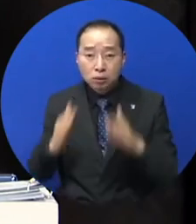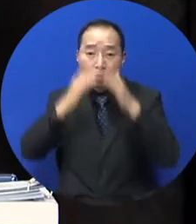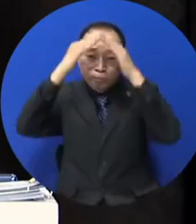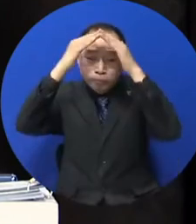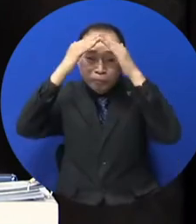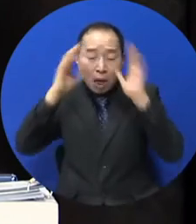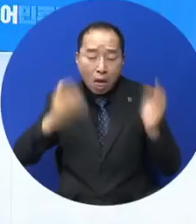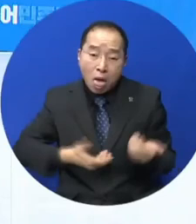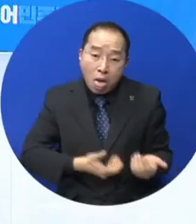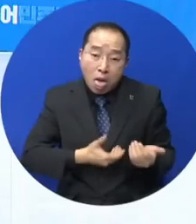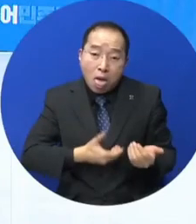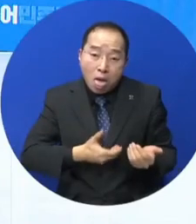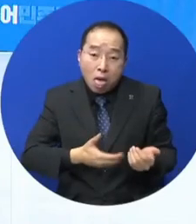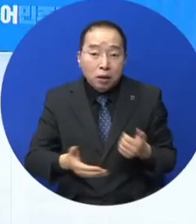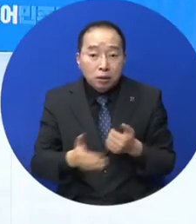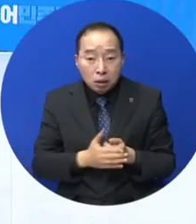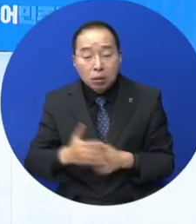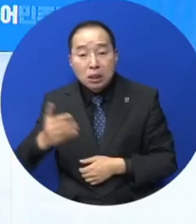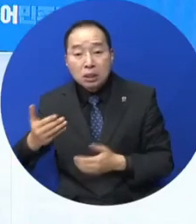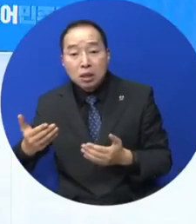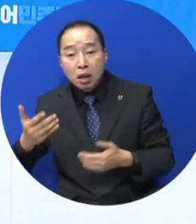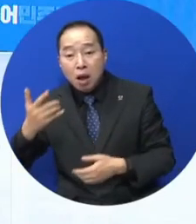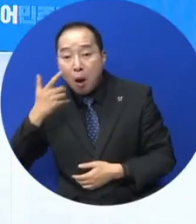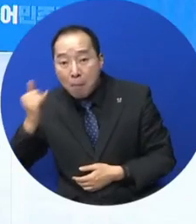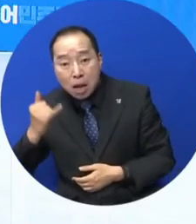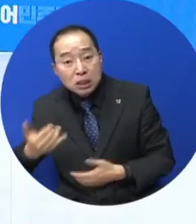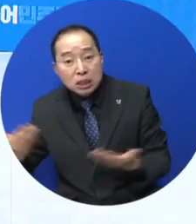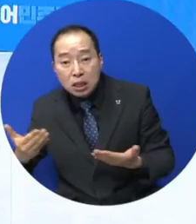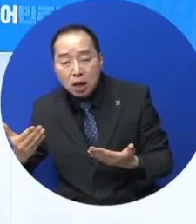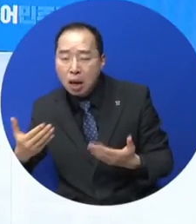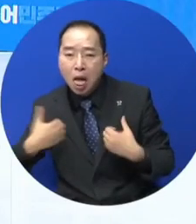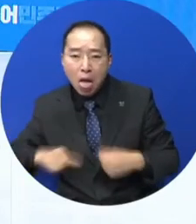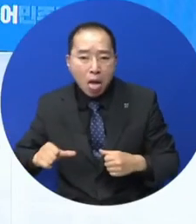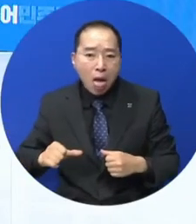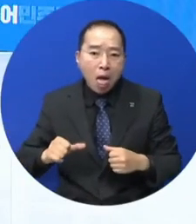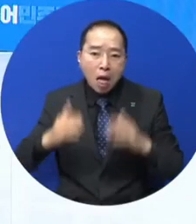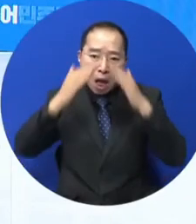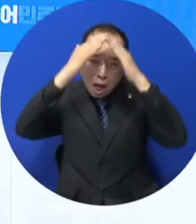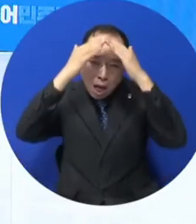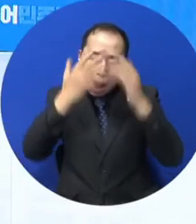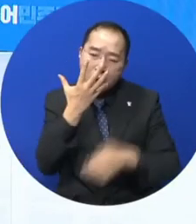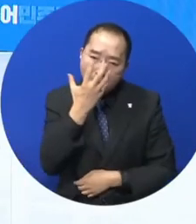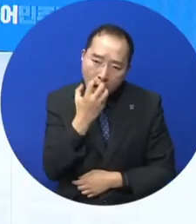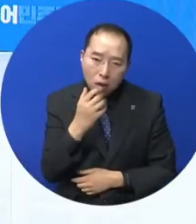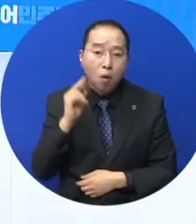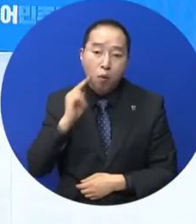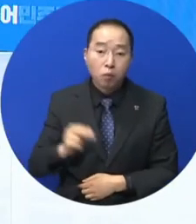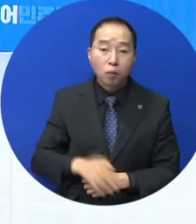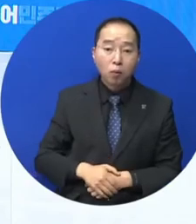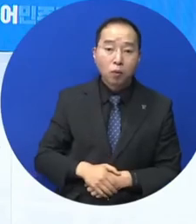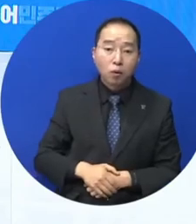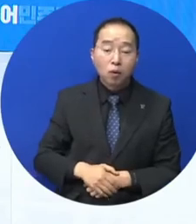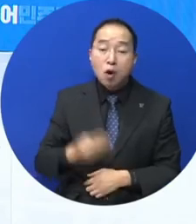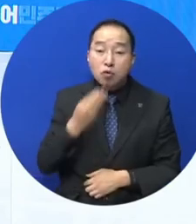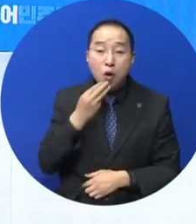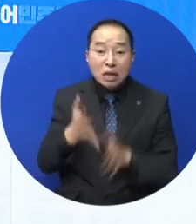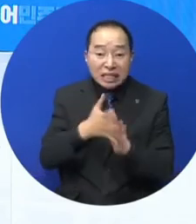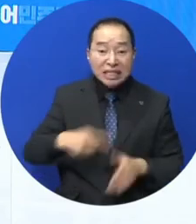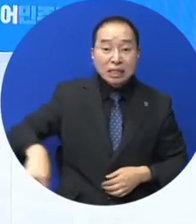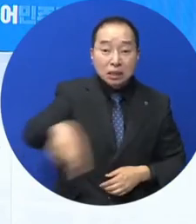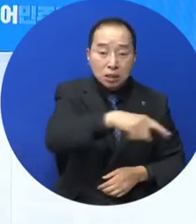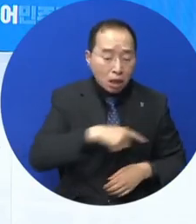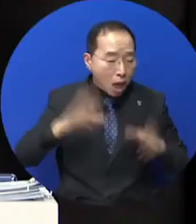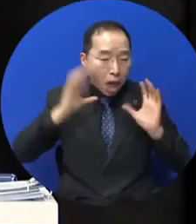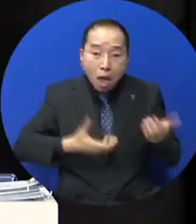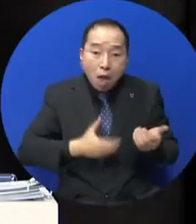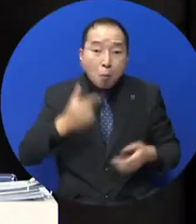인한 워킹맘들의 경력 단절과 우울감 또한 커졌는데 서울시의 돌봄 사각지대에 대한